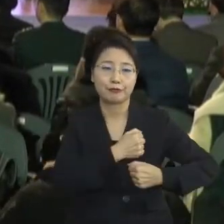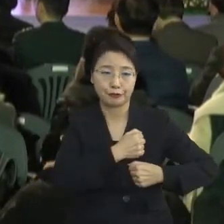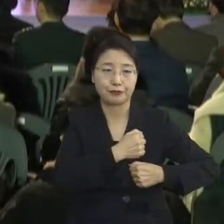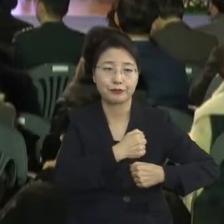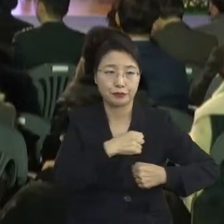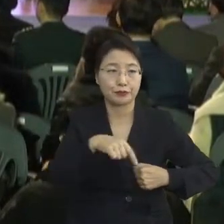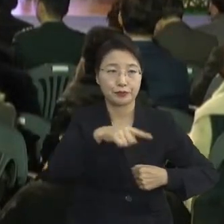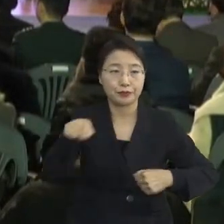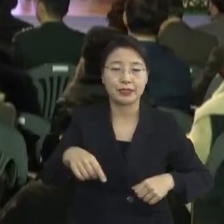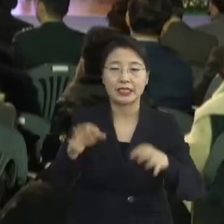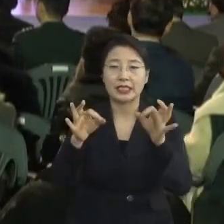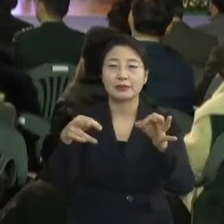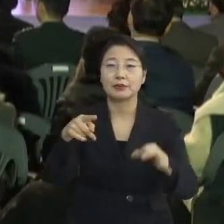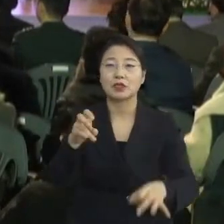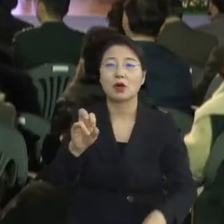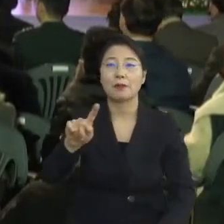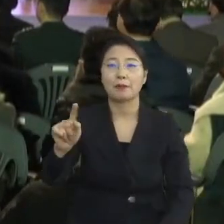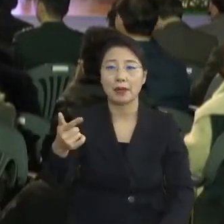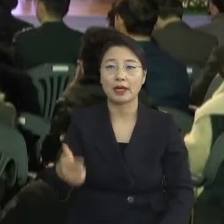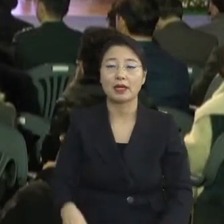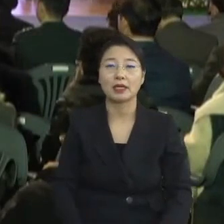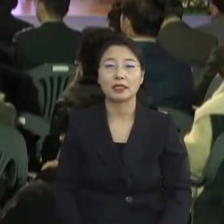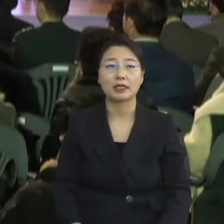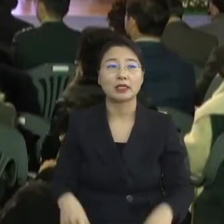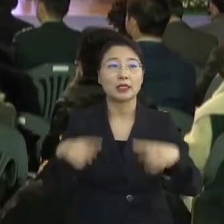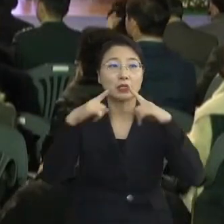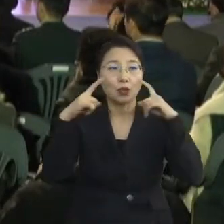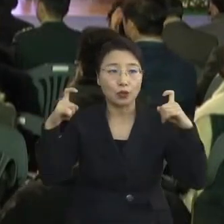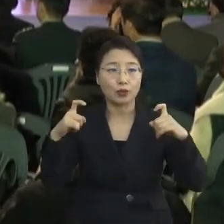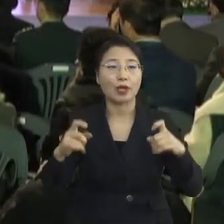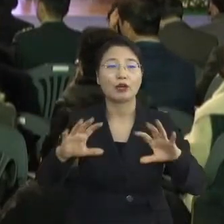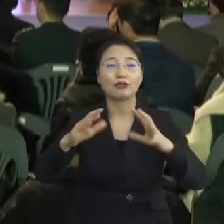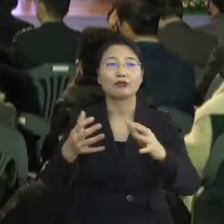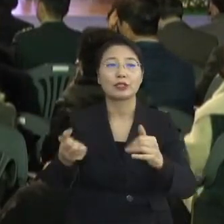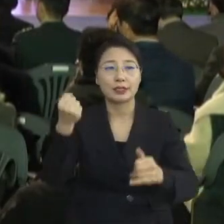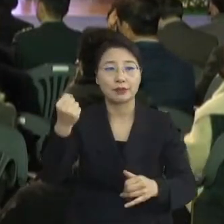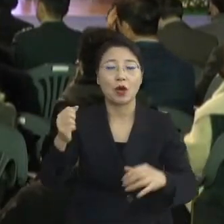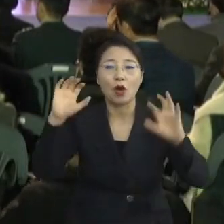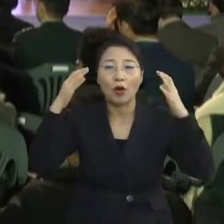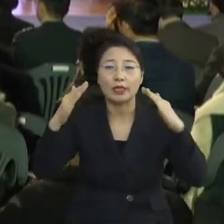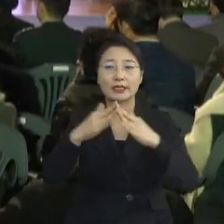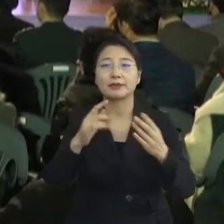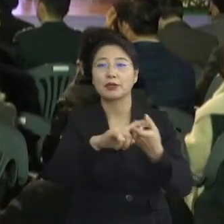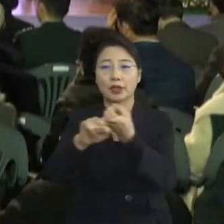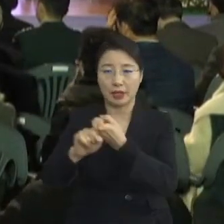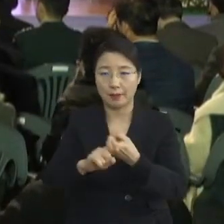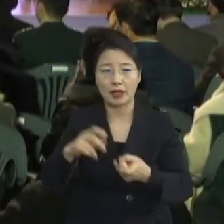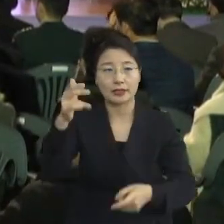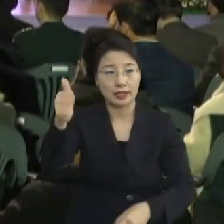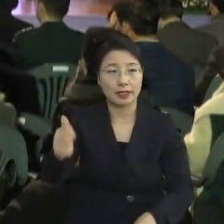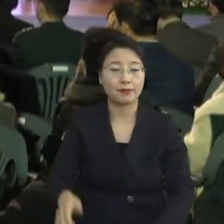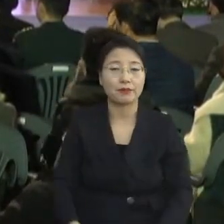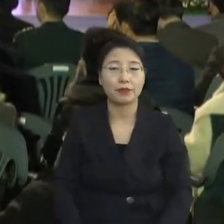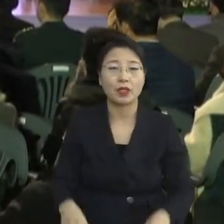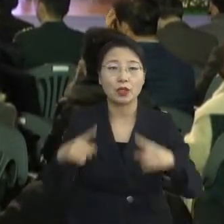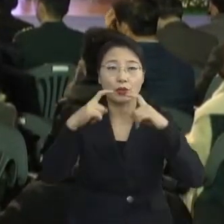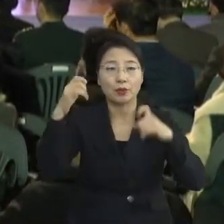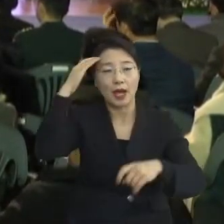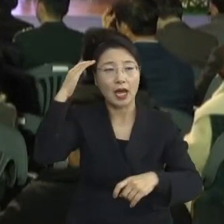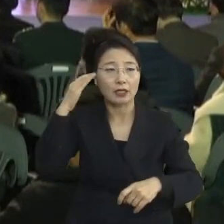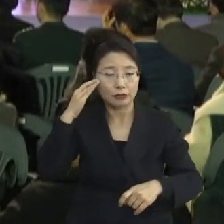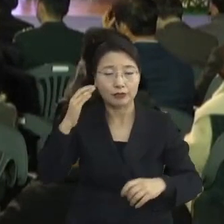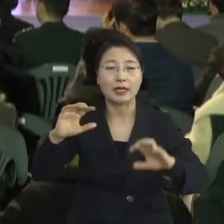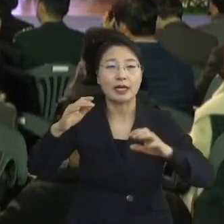동대문구지회 김성만 회장님, 동대문구 구립어린이집연합회 차승환 회장님, 동대문구